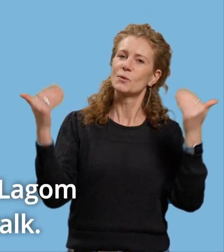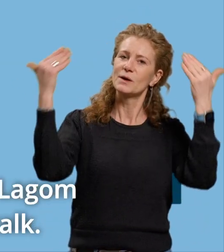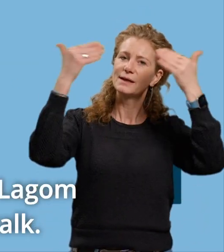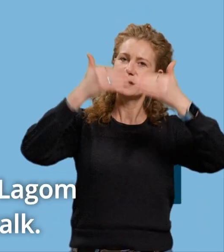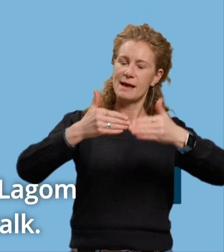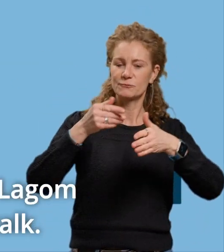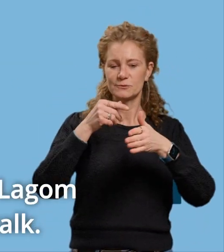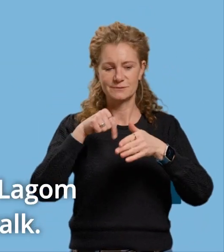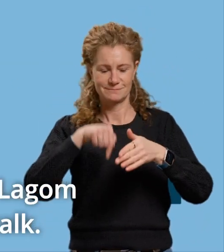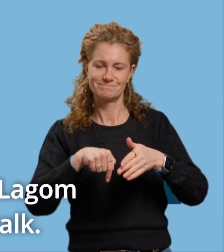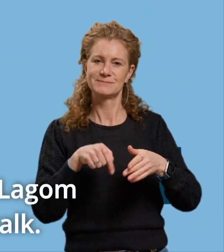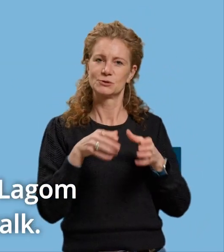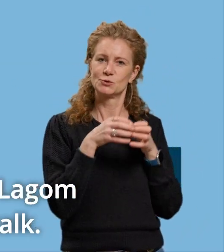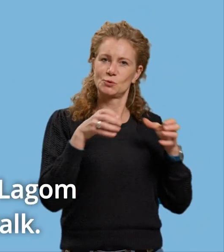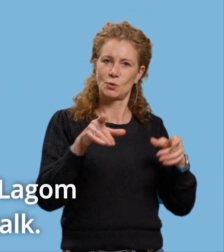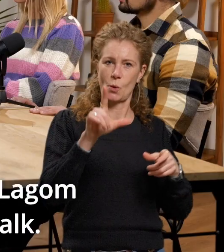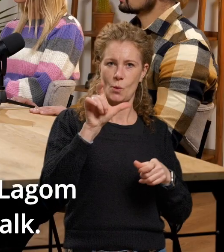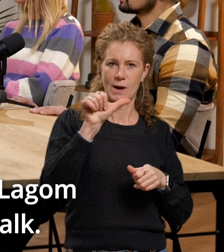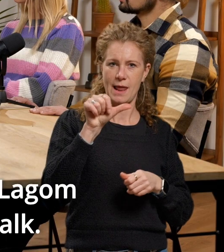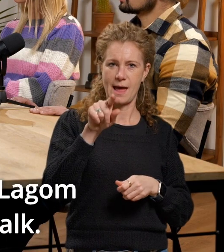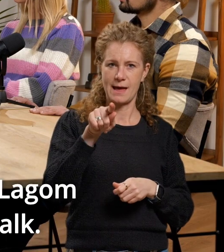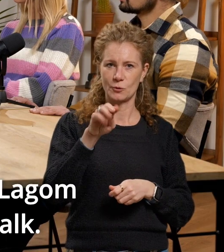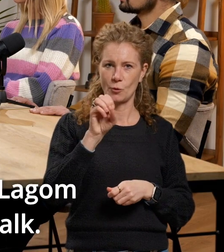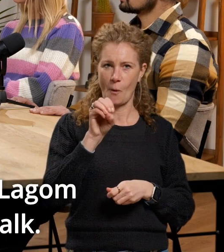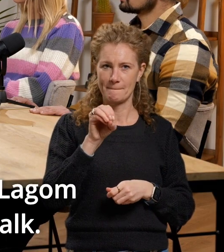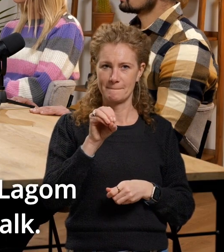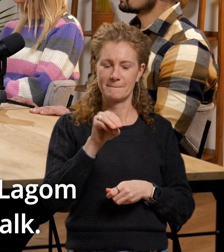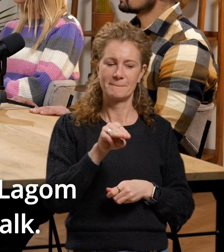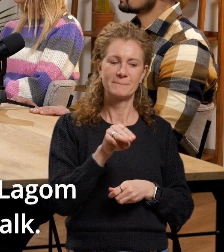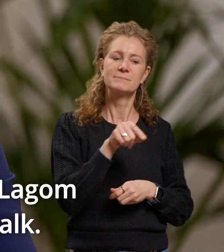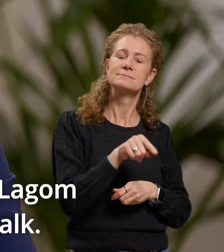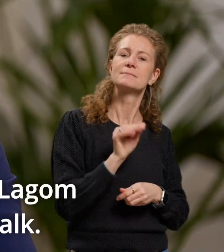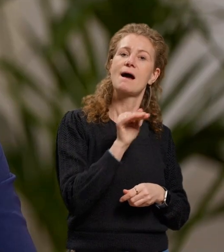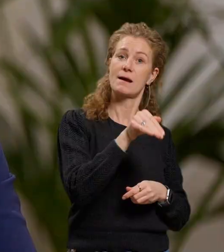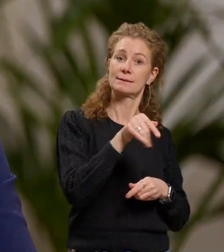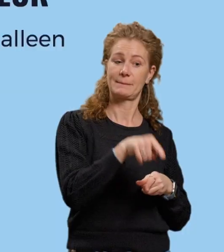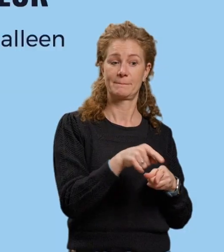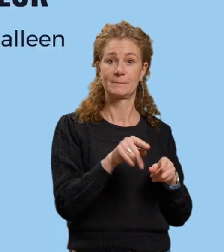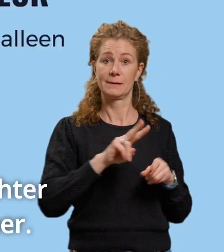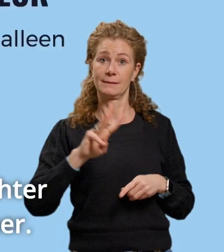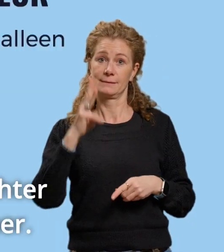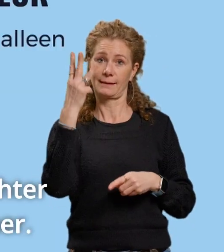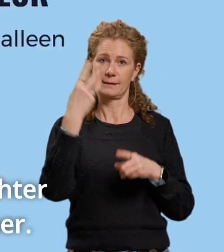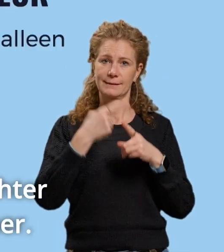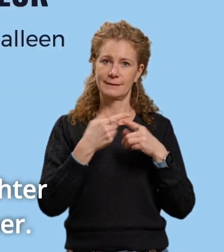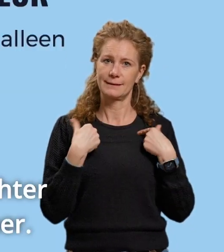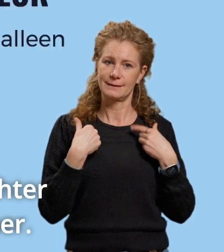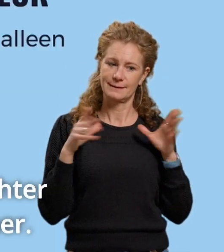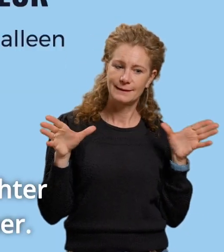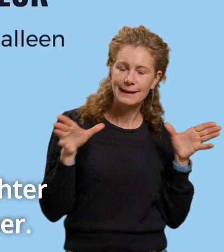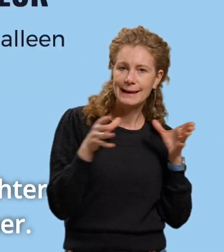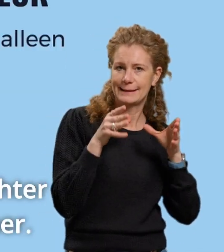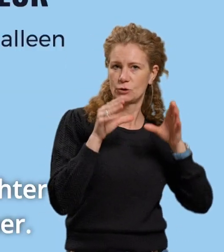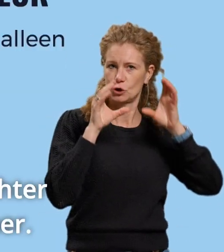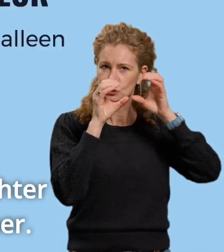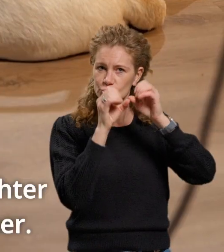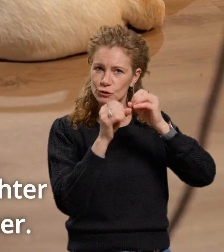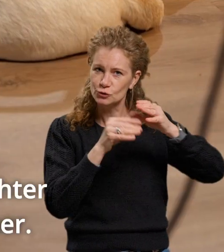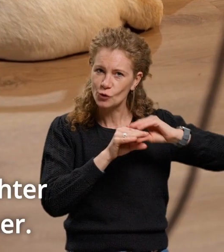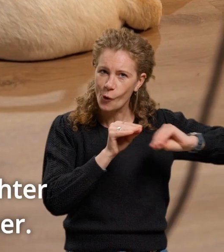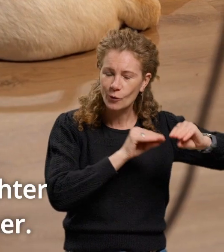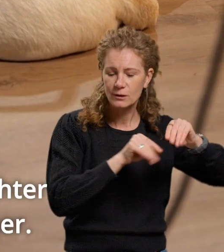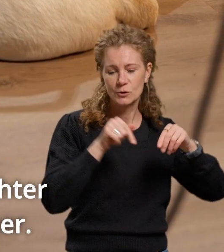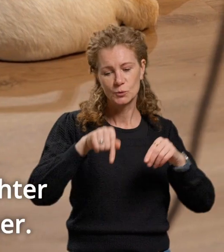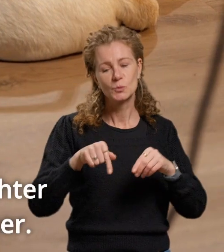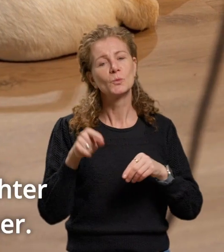Een hele goede avond vanuit Studio Lagom in Arnhem is dit de derde Letters Talk. We praten over wat zich